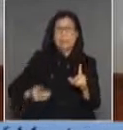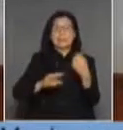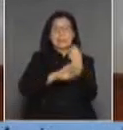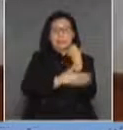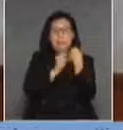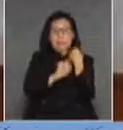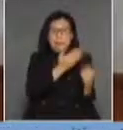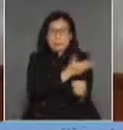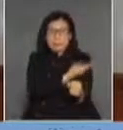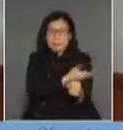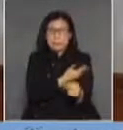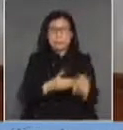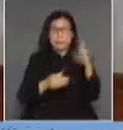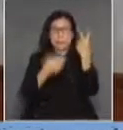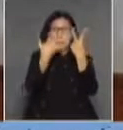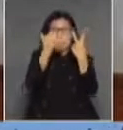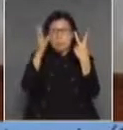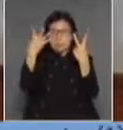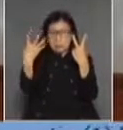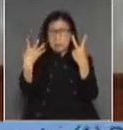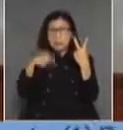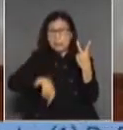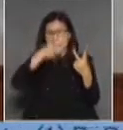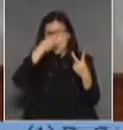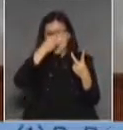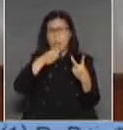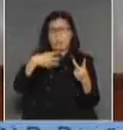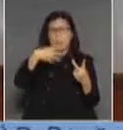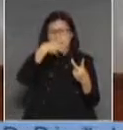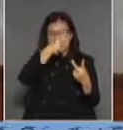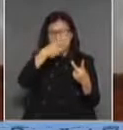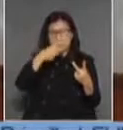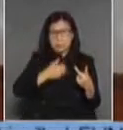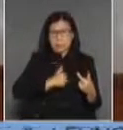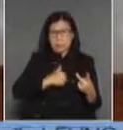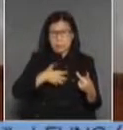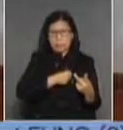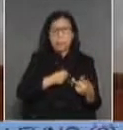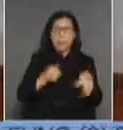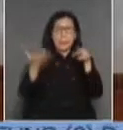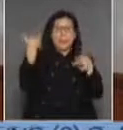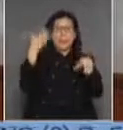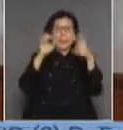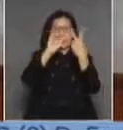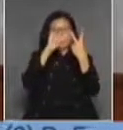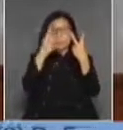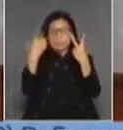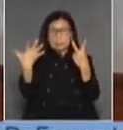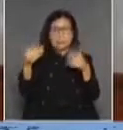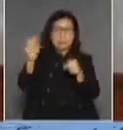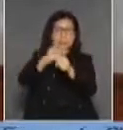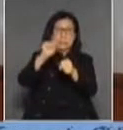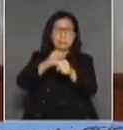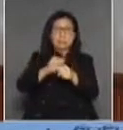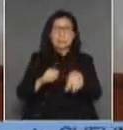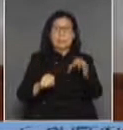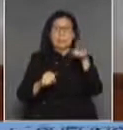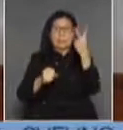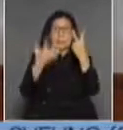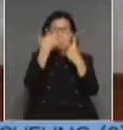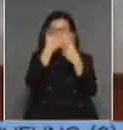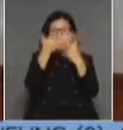和254名本地的僱主，較2015年同期增加了